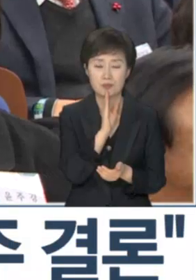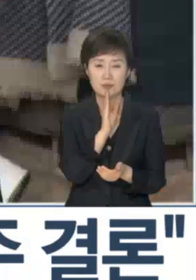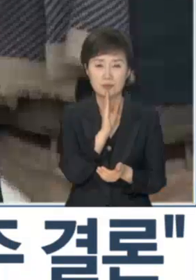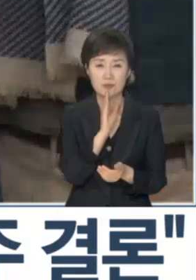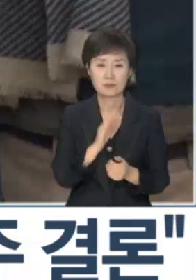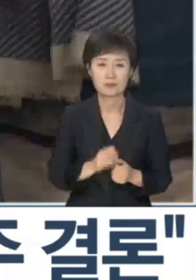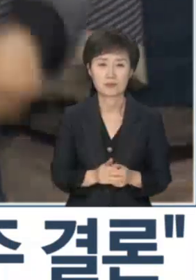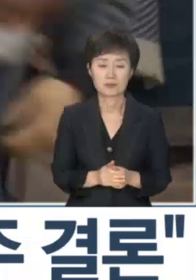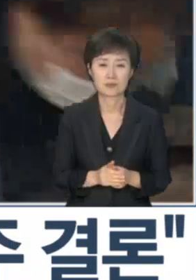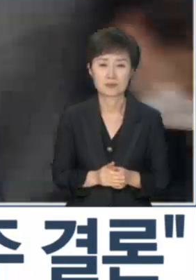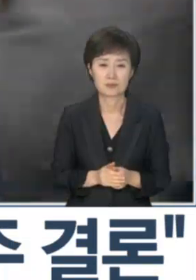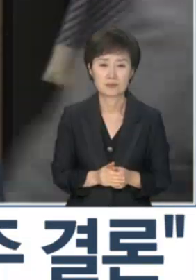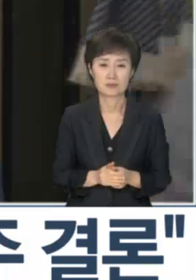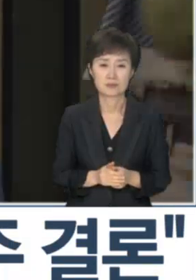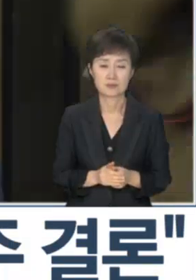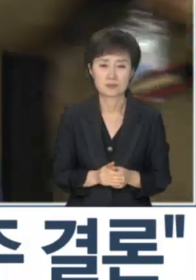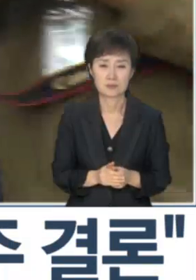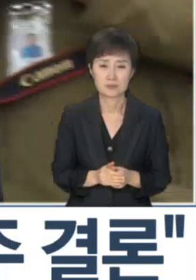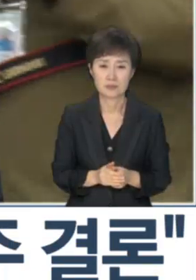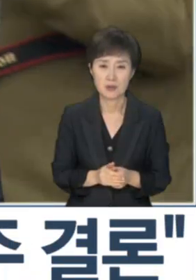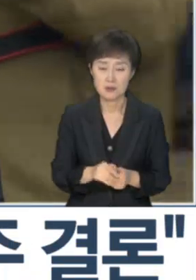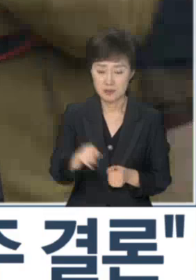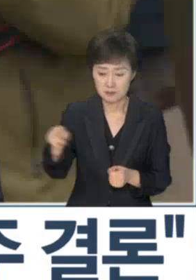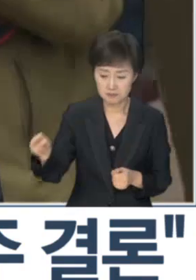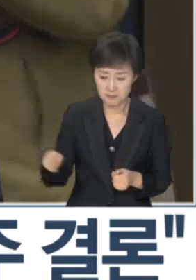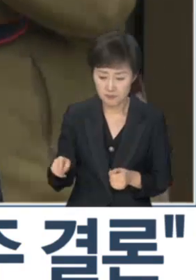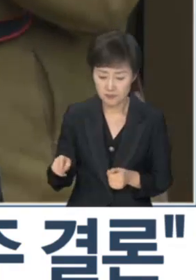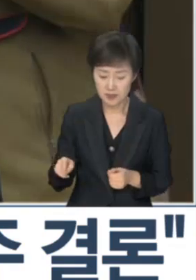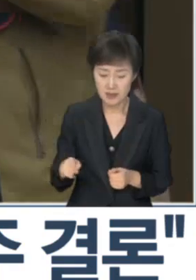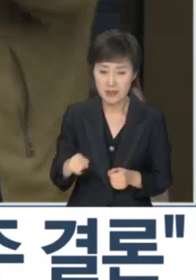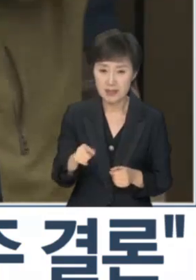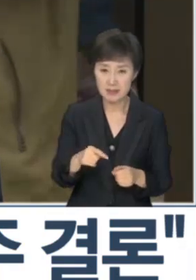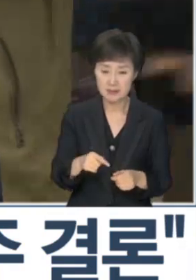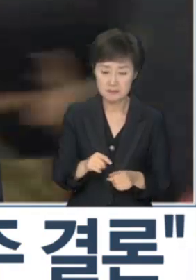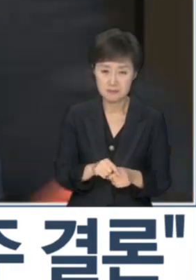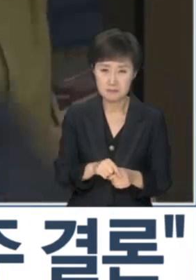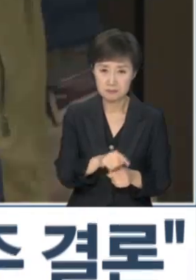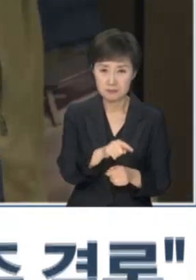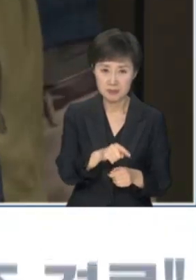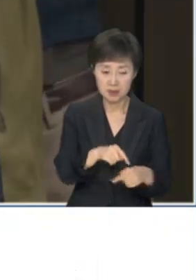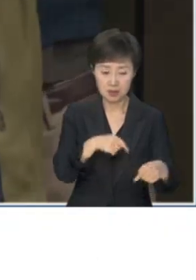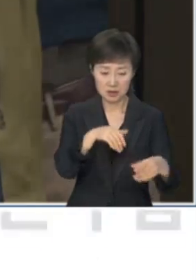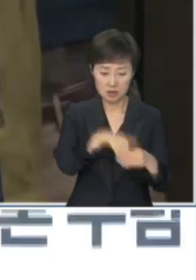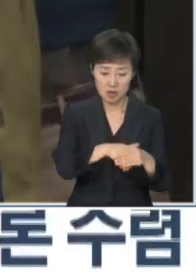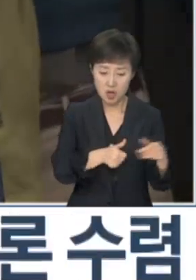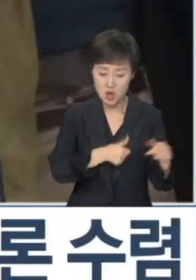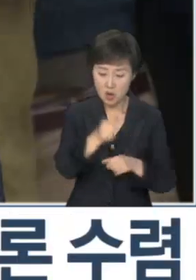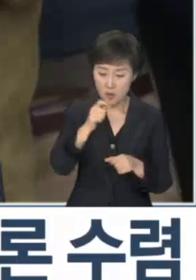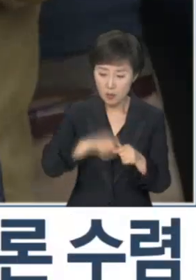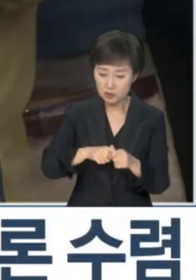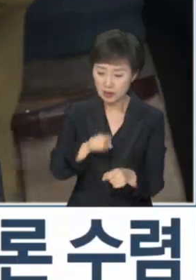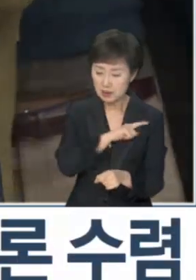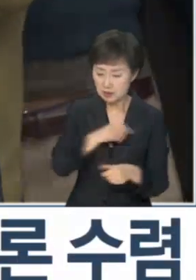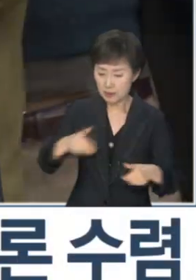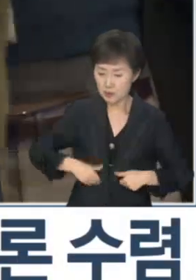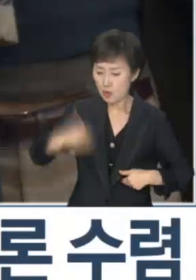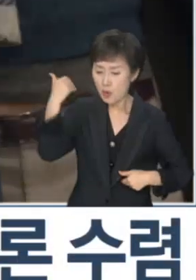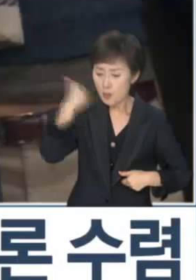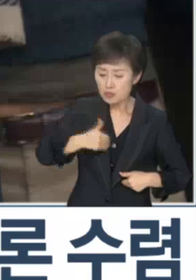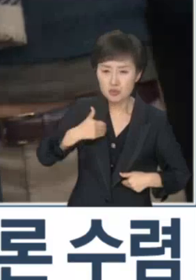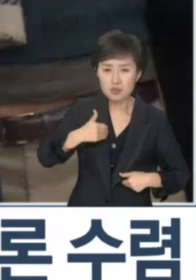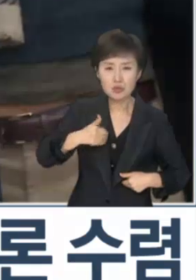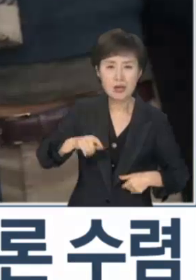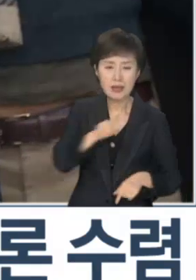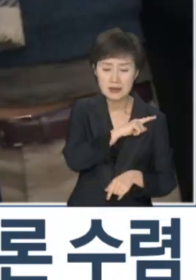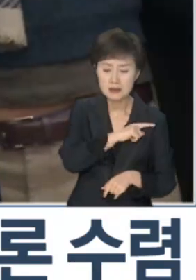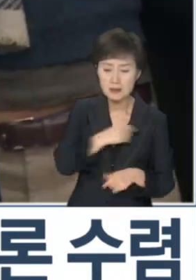그렇기 때문에 파격적이고 정치적인 파괴력이 누가 가장 강력할 것인가 이걸 생각을 하는 것 같습니다. 그런 차원에서